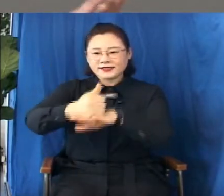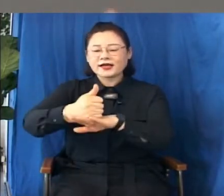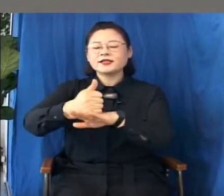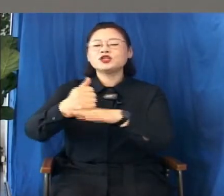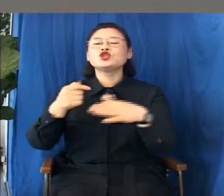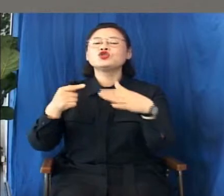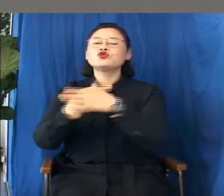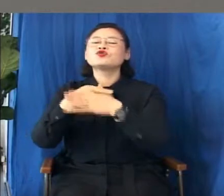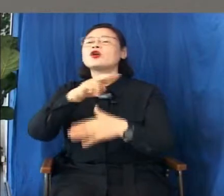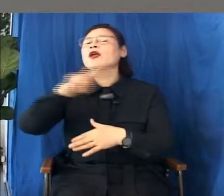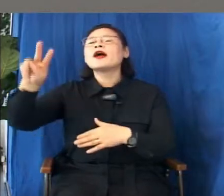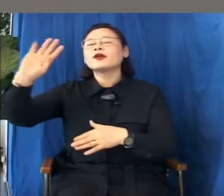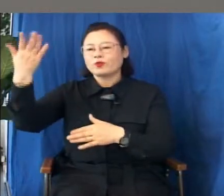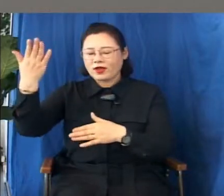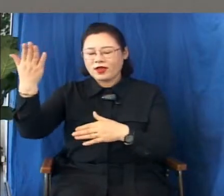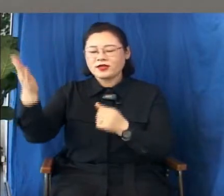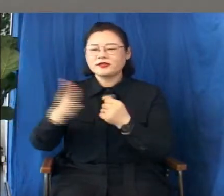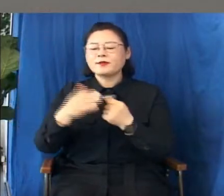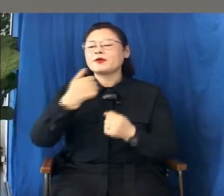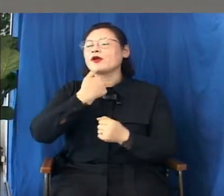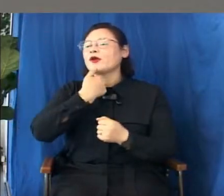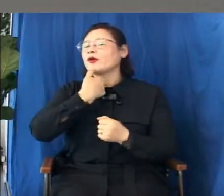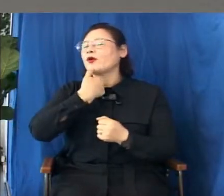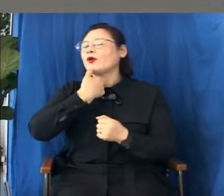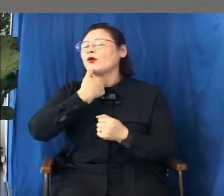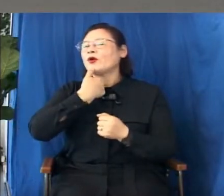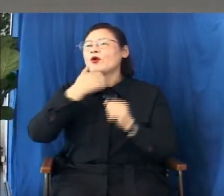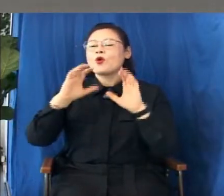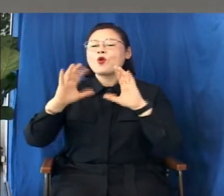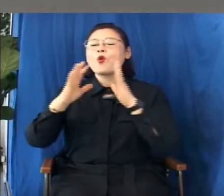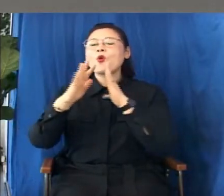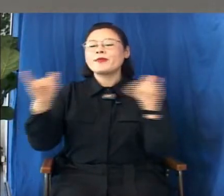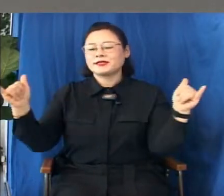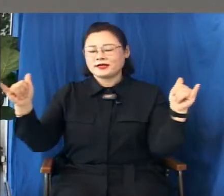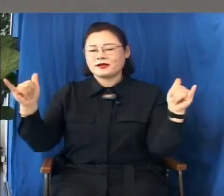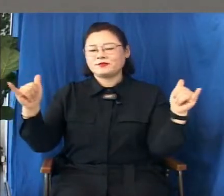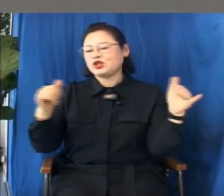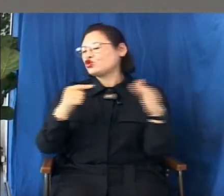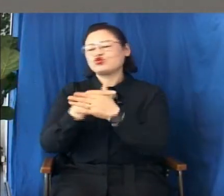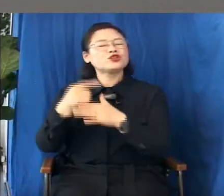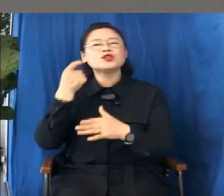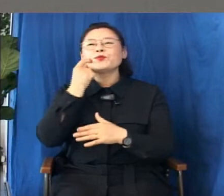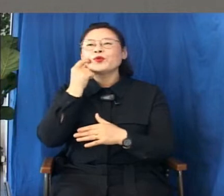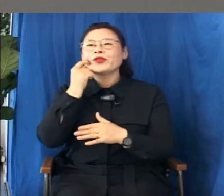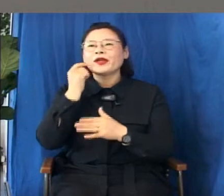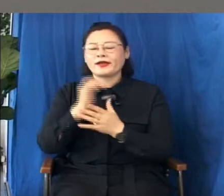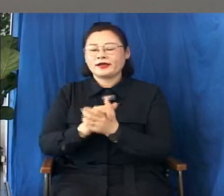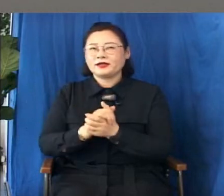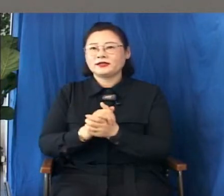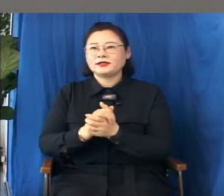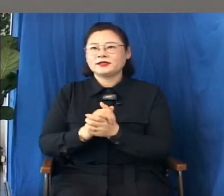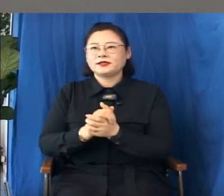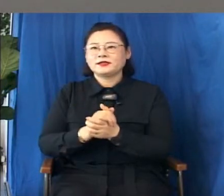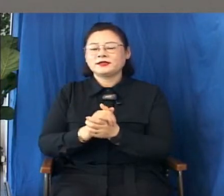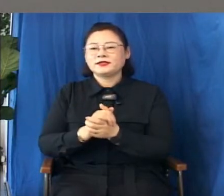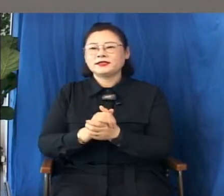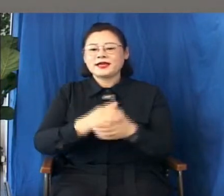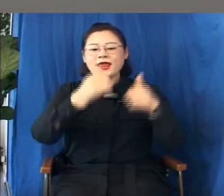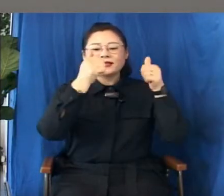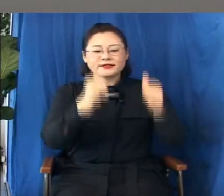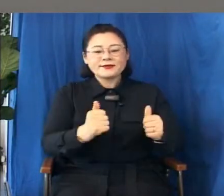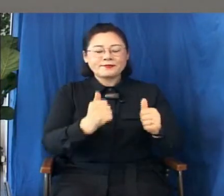우리가 사도신경 가운데 빌라도에게 고난을 와서 이렇게 나가긴 하지만은 재판은 했지만 실상 죽인